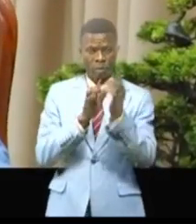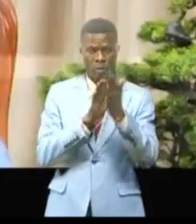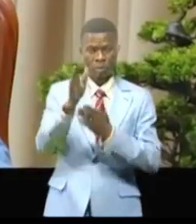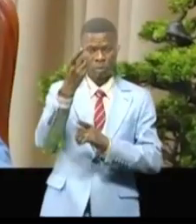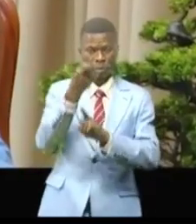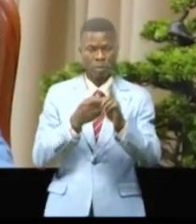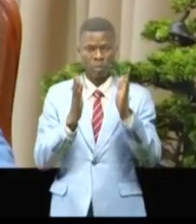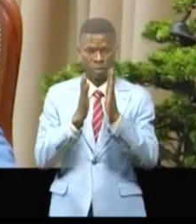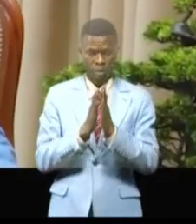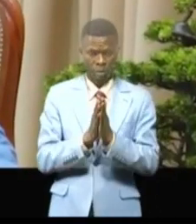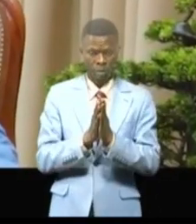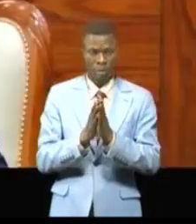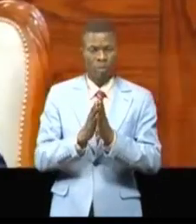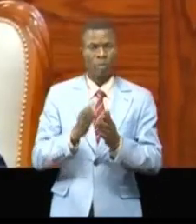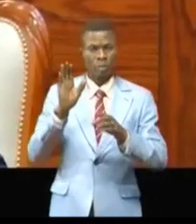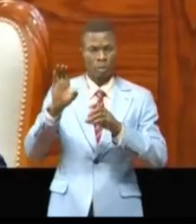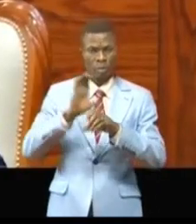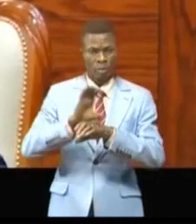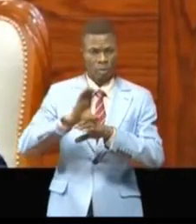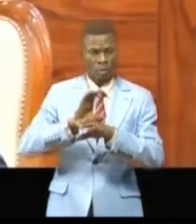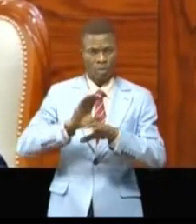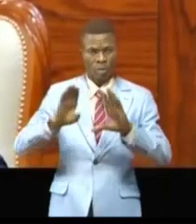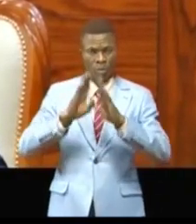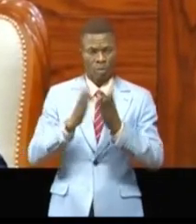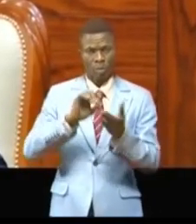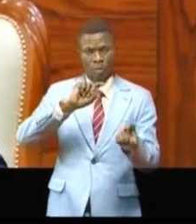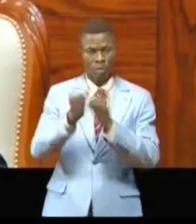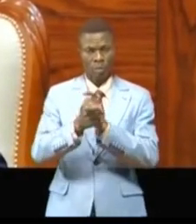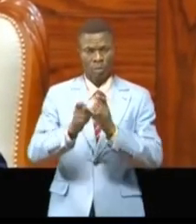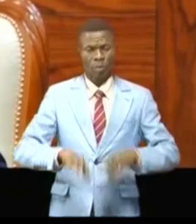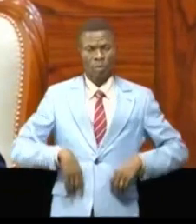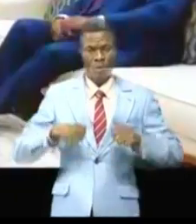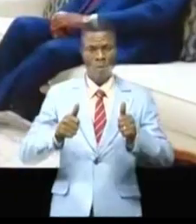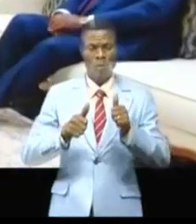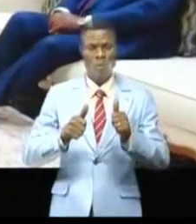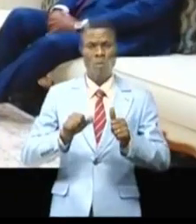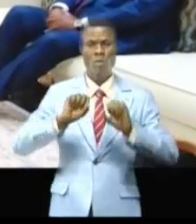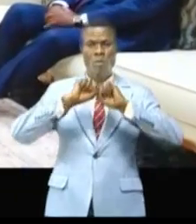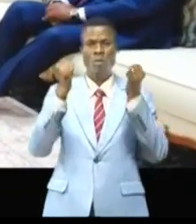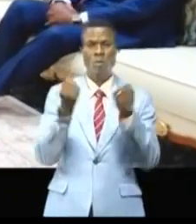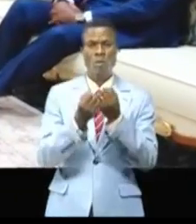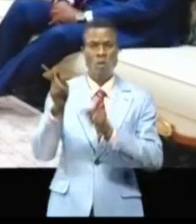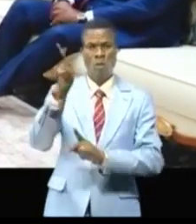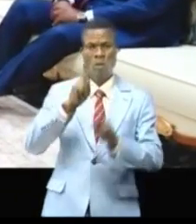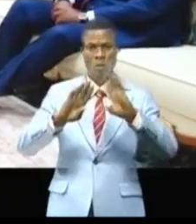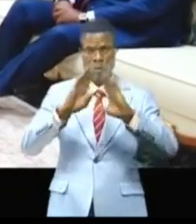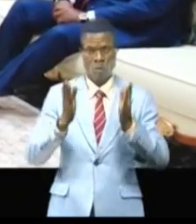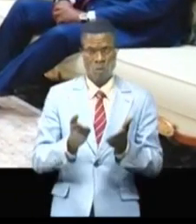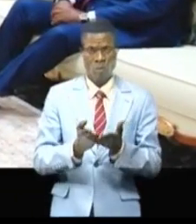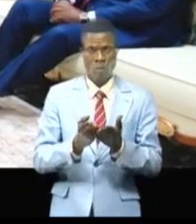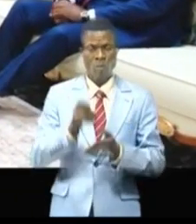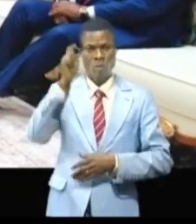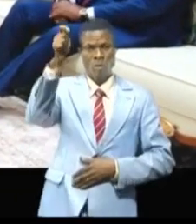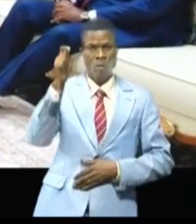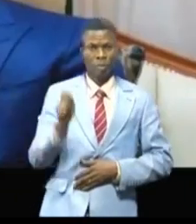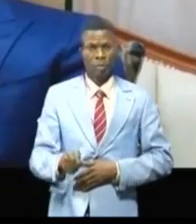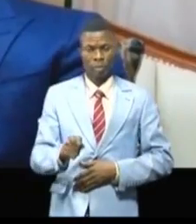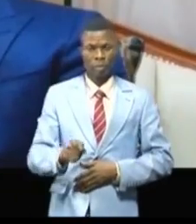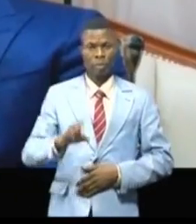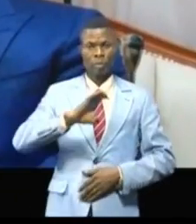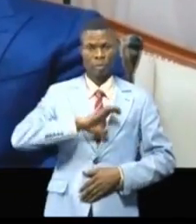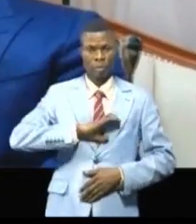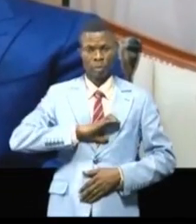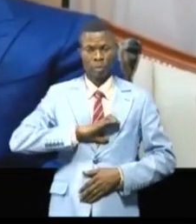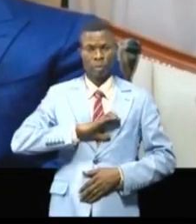sera entre autres consacré pour l'amélioration de la vie des conditions sociales des populations, les militaires, les